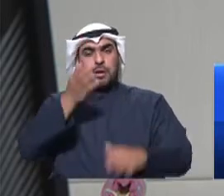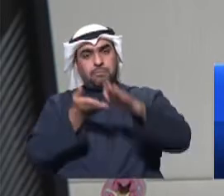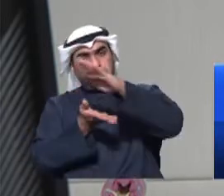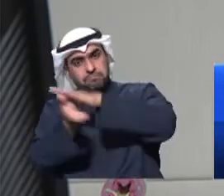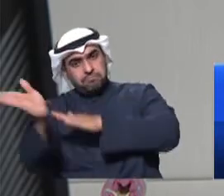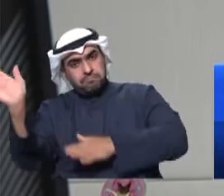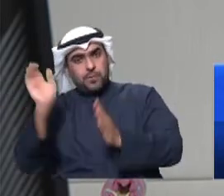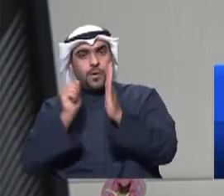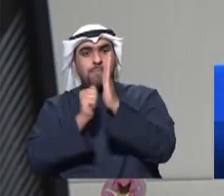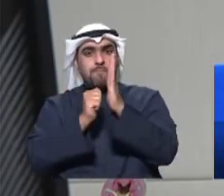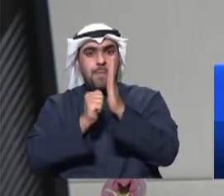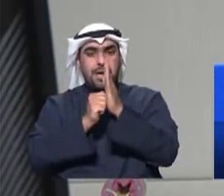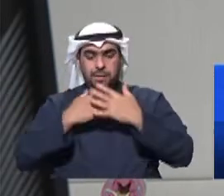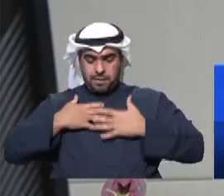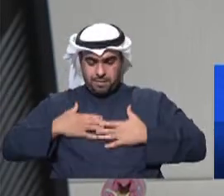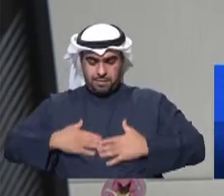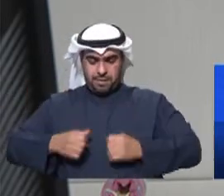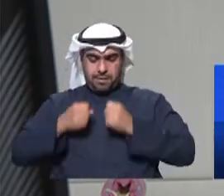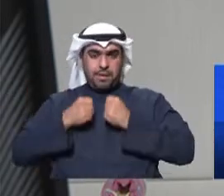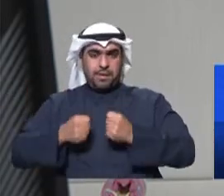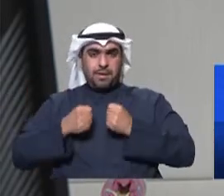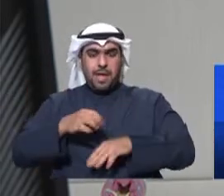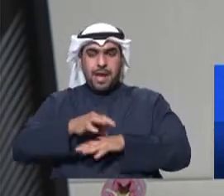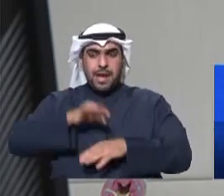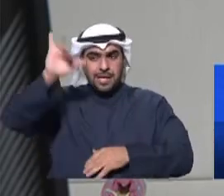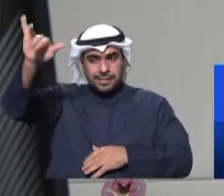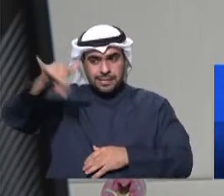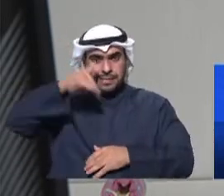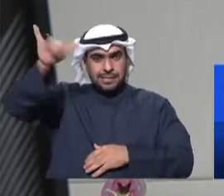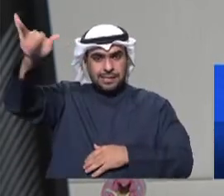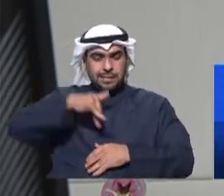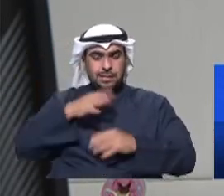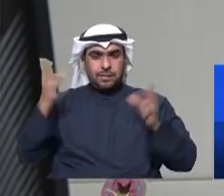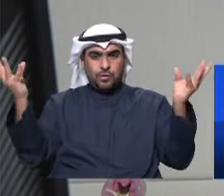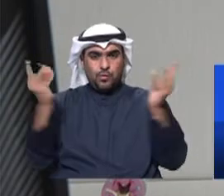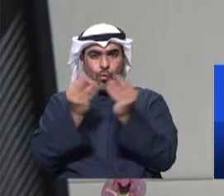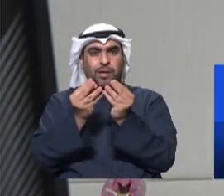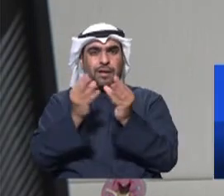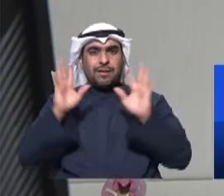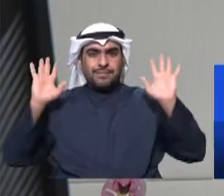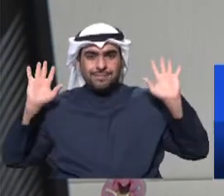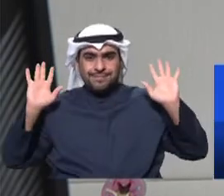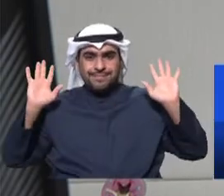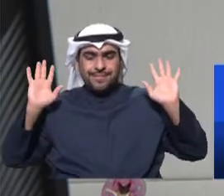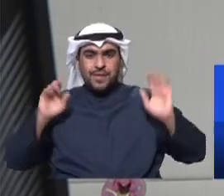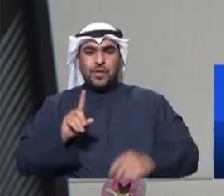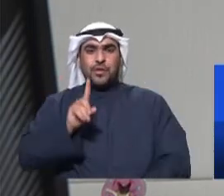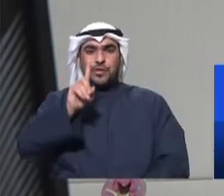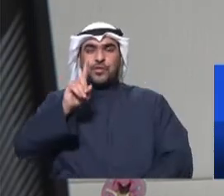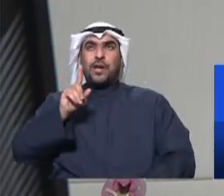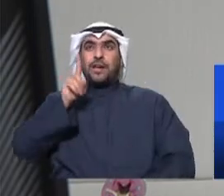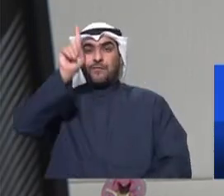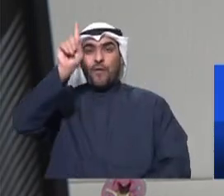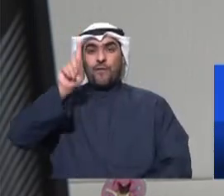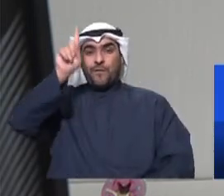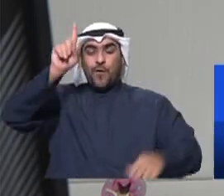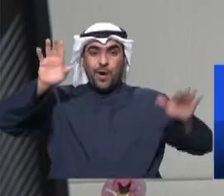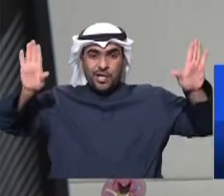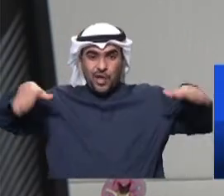تتحسن ويقل دخول الحالات إلى الأجنحة، وبالتالي أيضا يقل تحويل الحالات من الأجنحة إلى العناية